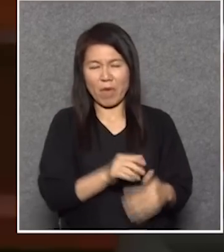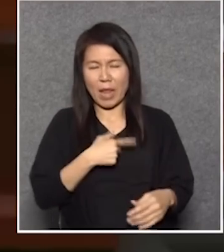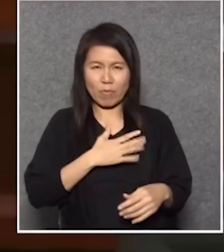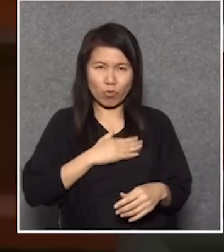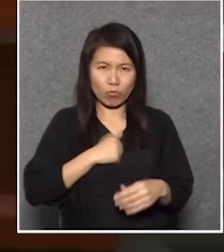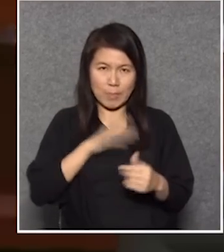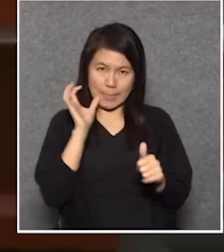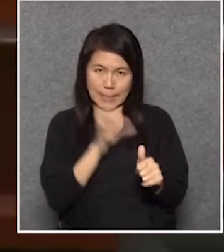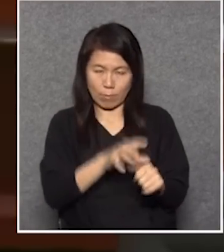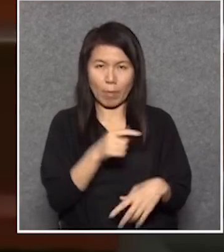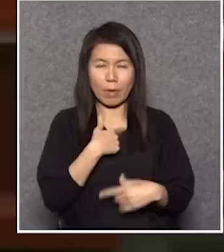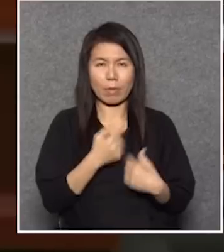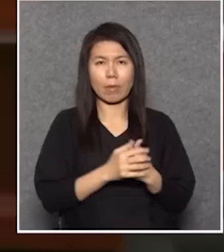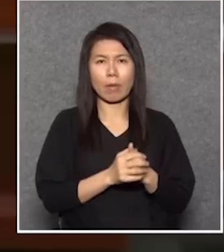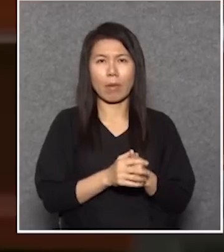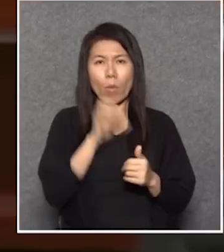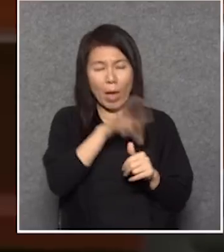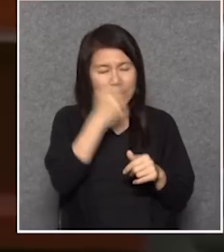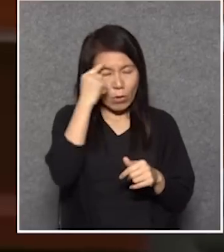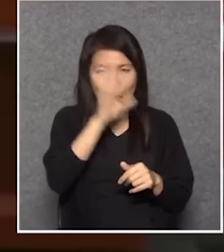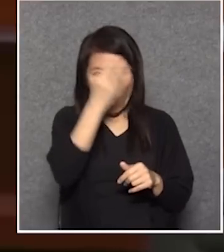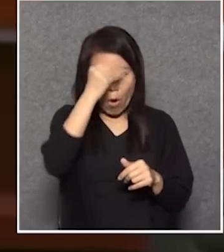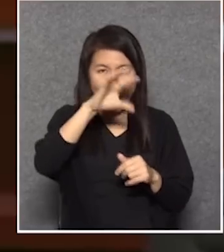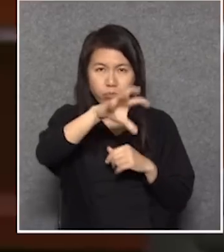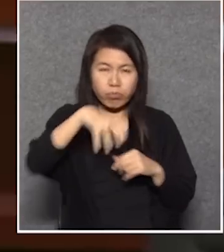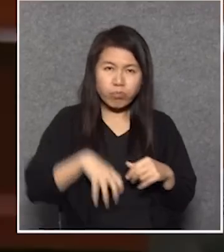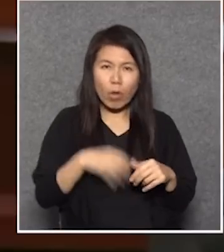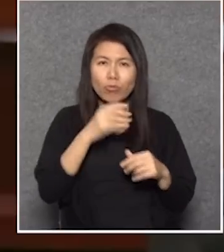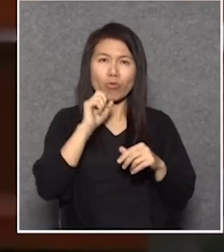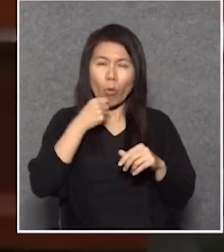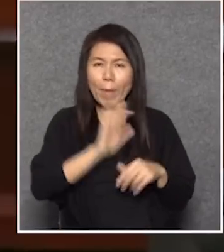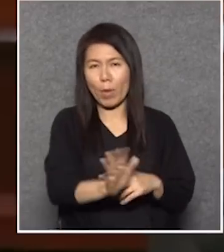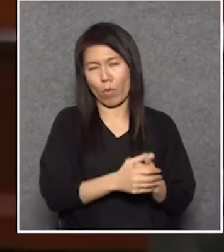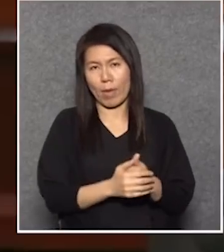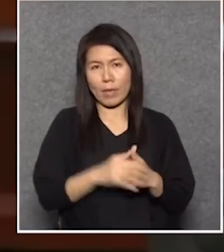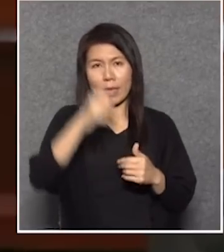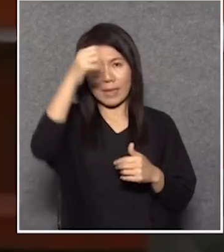警告係咪？即係叫你唔好學台灣，台灣好失禮你咩？太陽花學運咁而家台